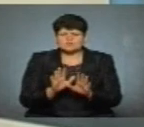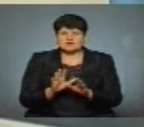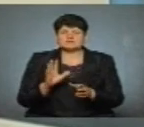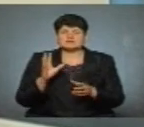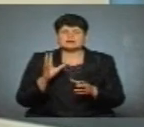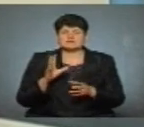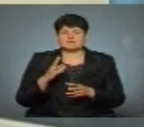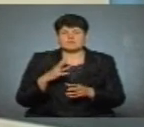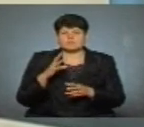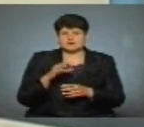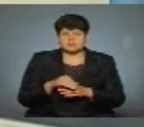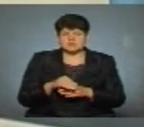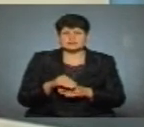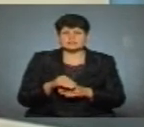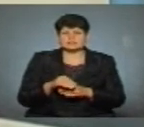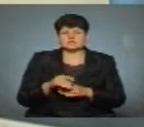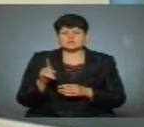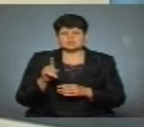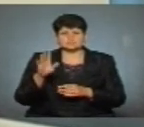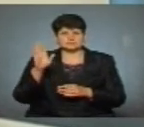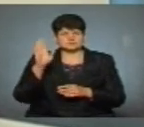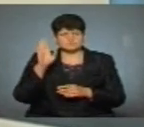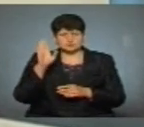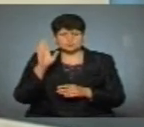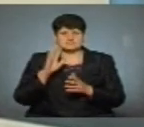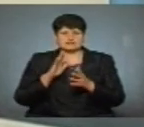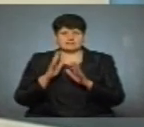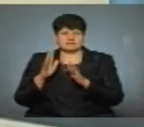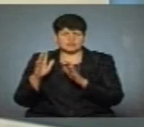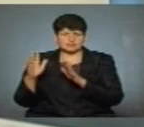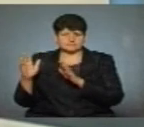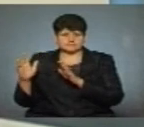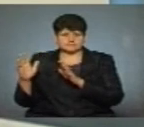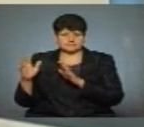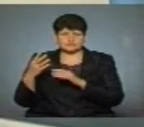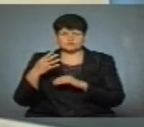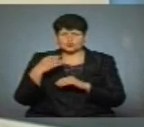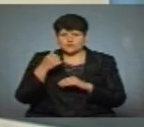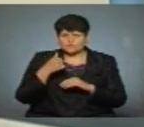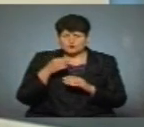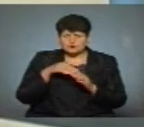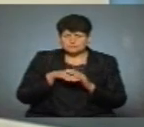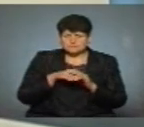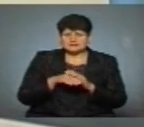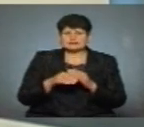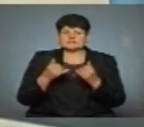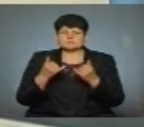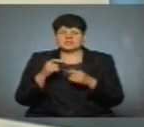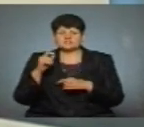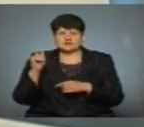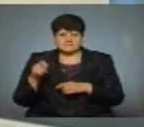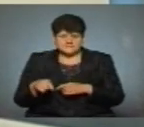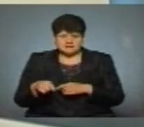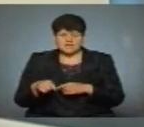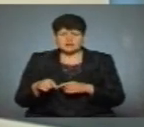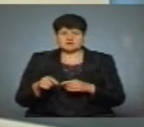козаки, і хлопці в лісах 40-х роках, і, власне, теперішня війна,